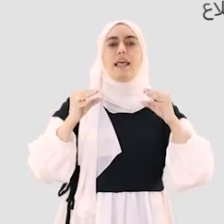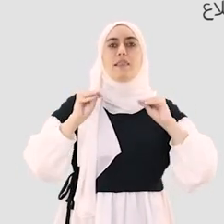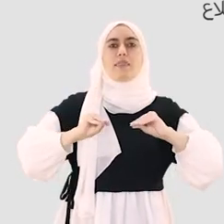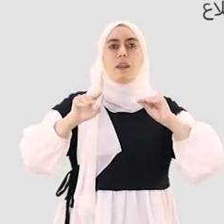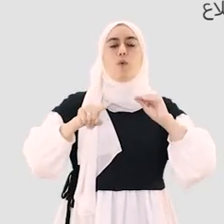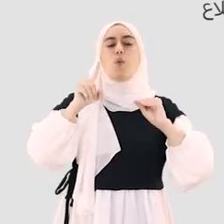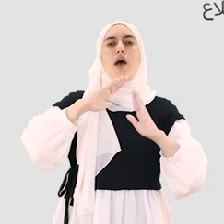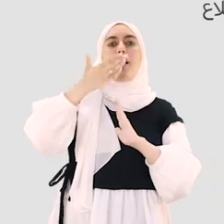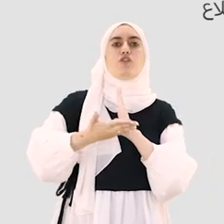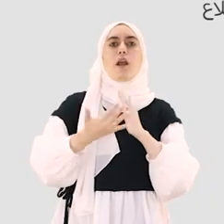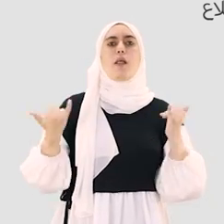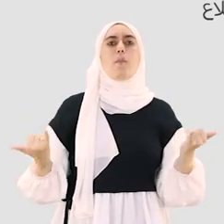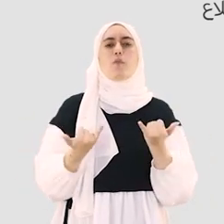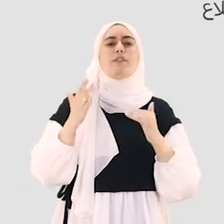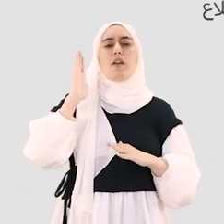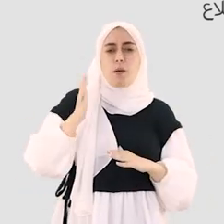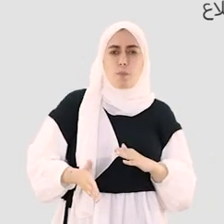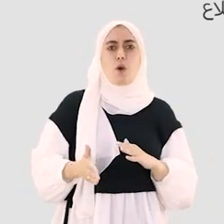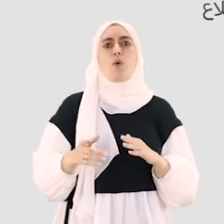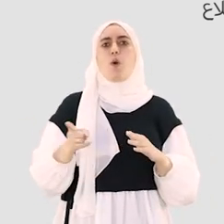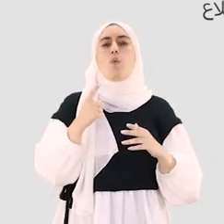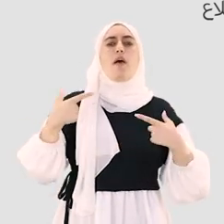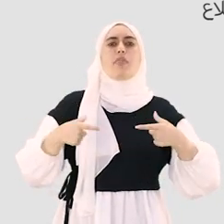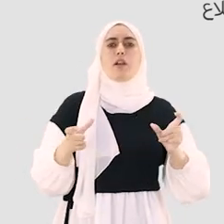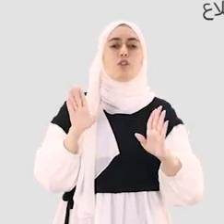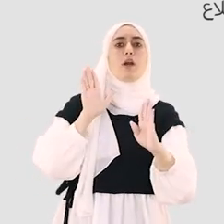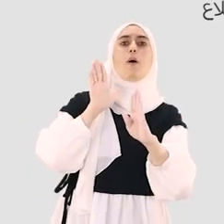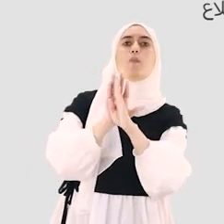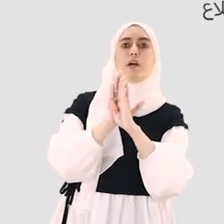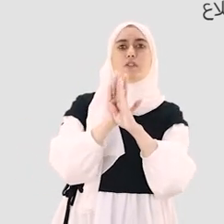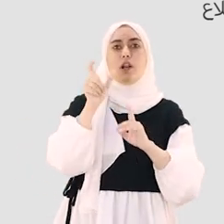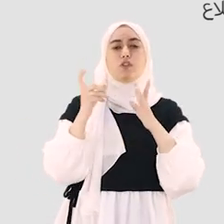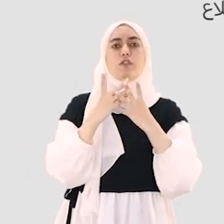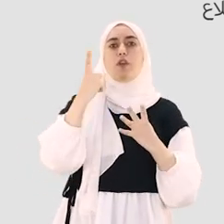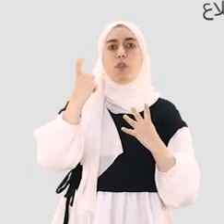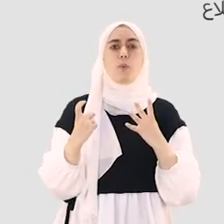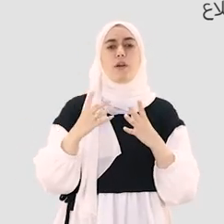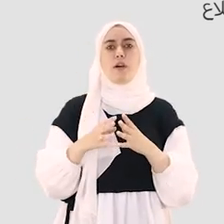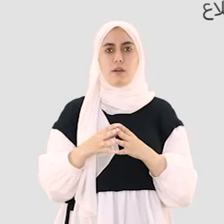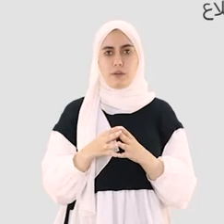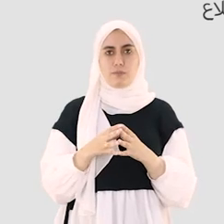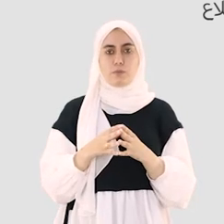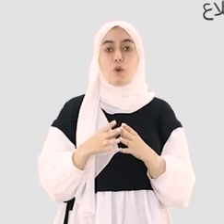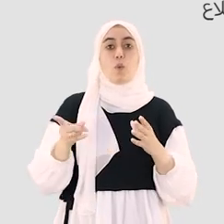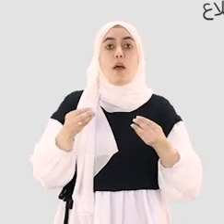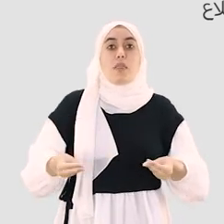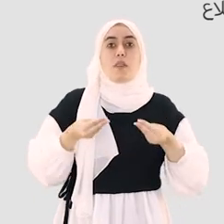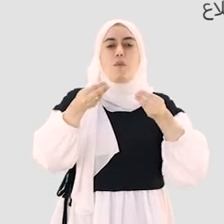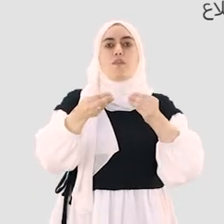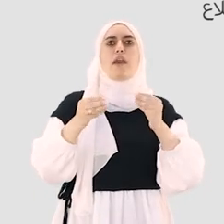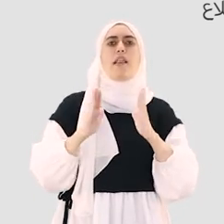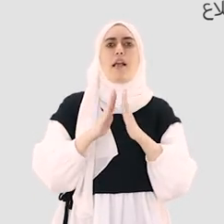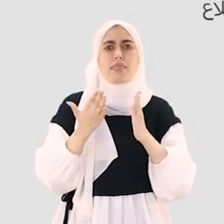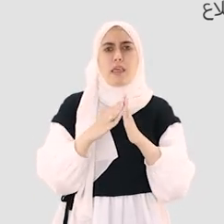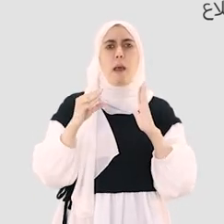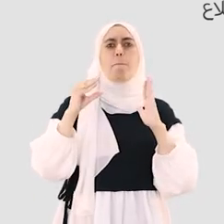التعليميه والاشكال الميسره المعقوله والتكنولوجيا المسانده للاشخاص ذوي الاعاقه وتوفير